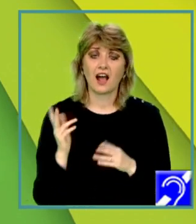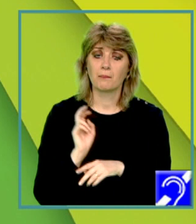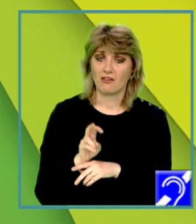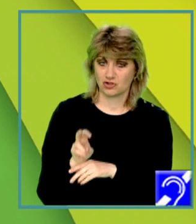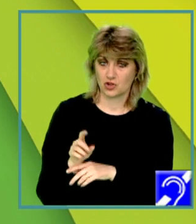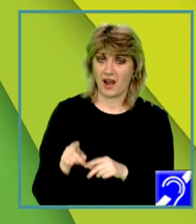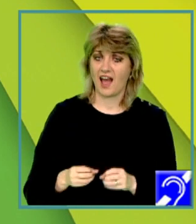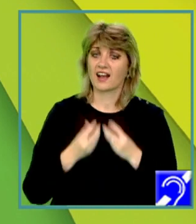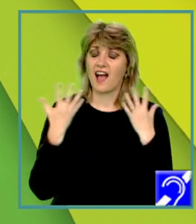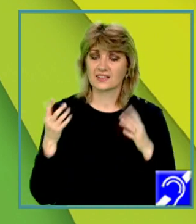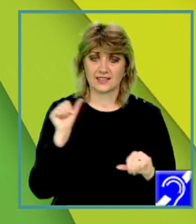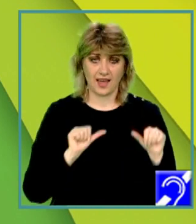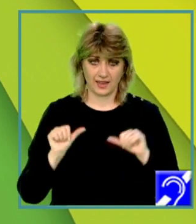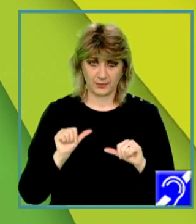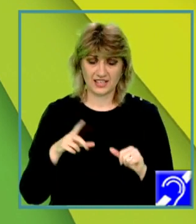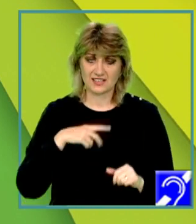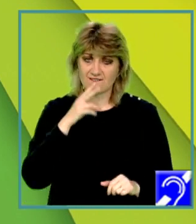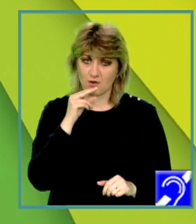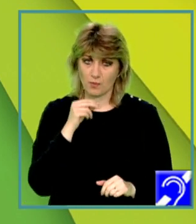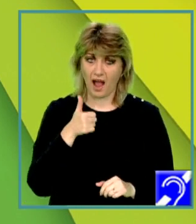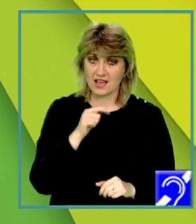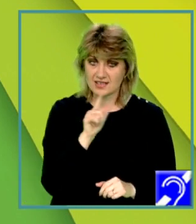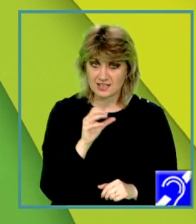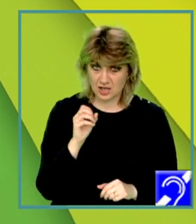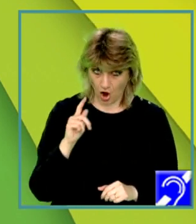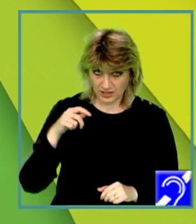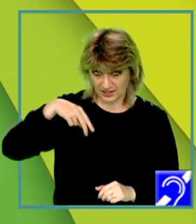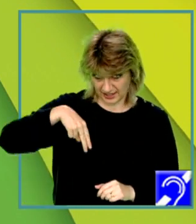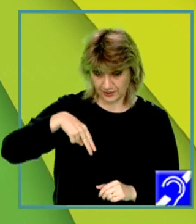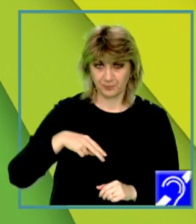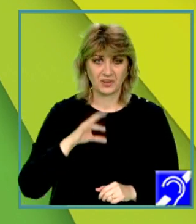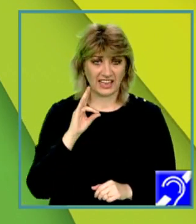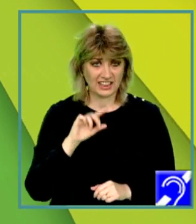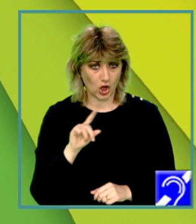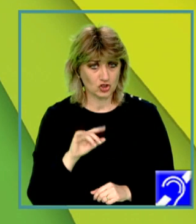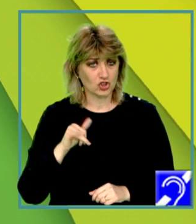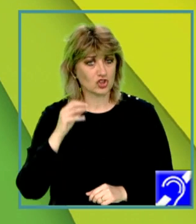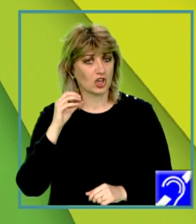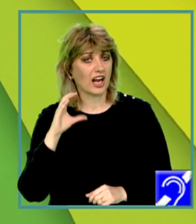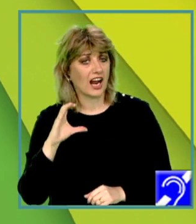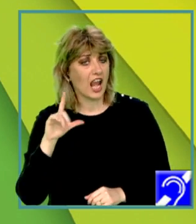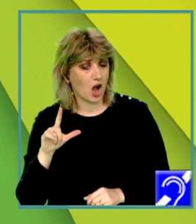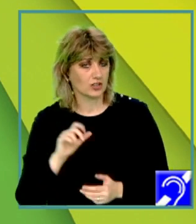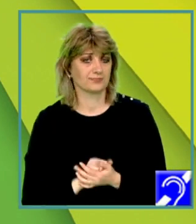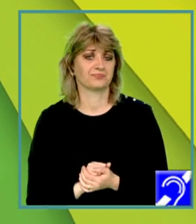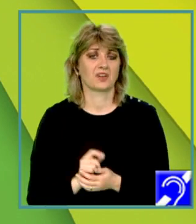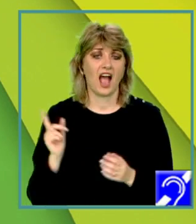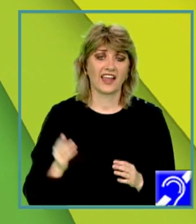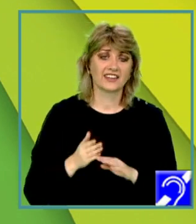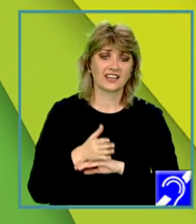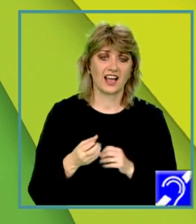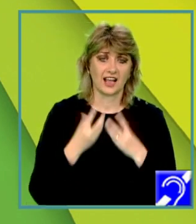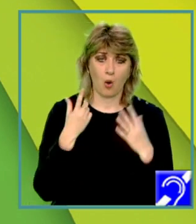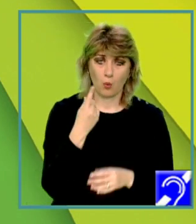la reacția chimică este vorba de azot de hidrogen și de clor în acest caz au intrat în reacție